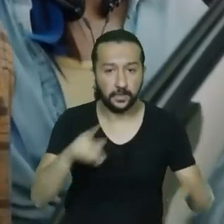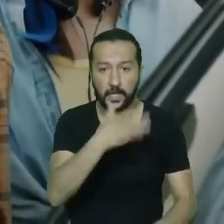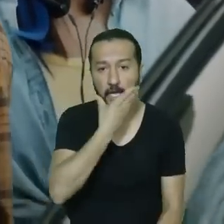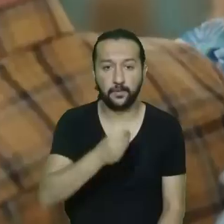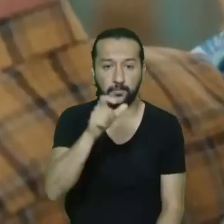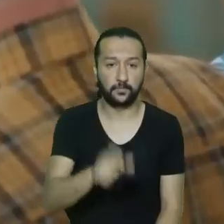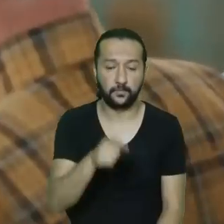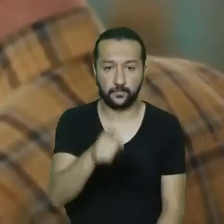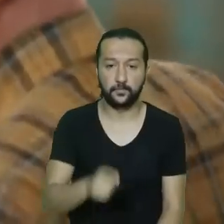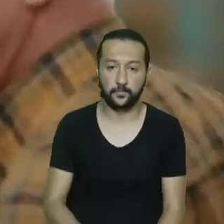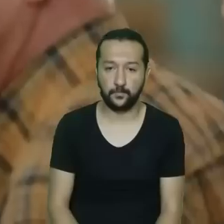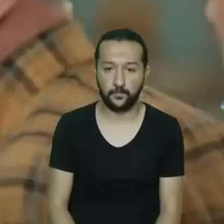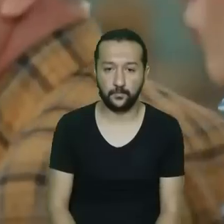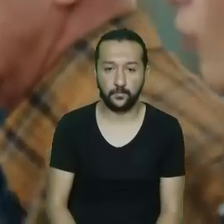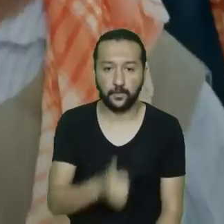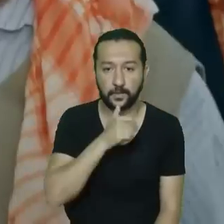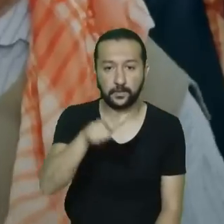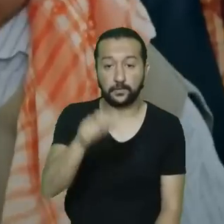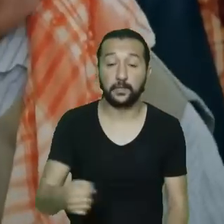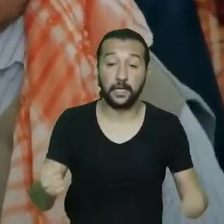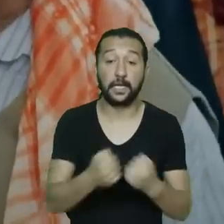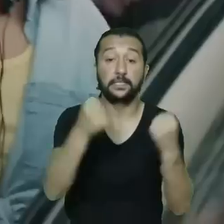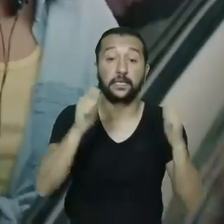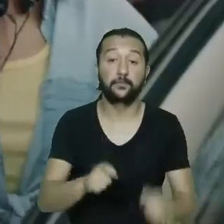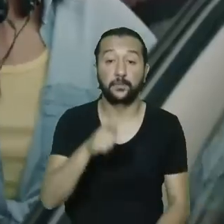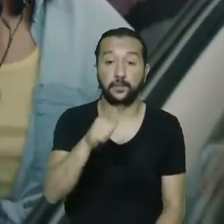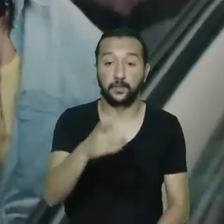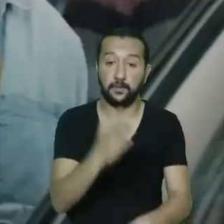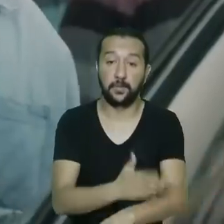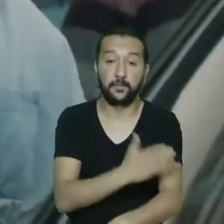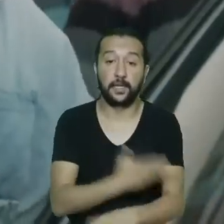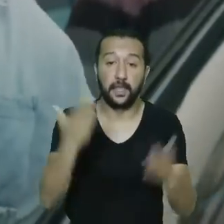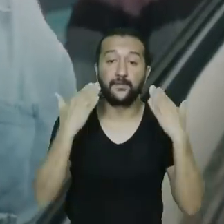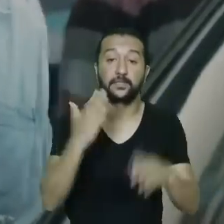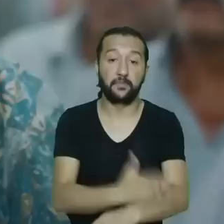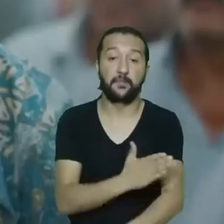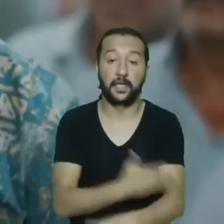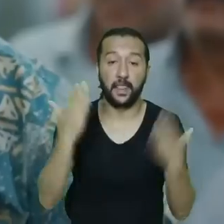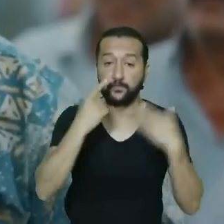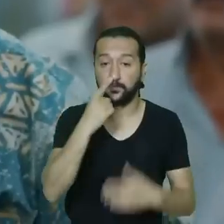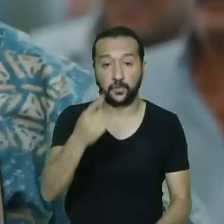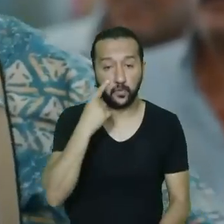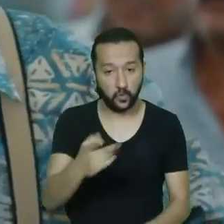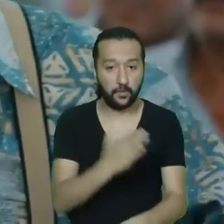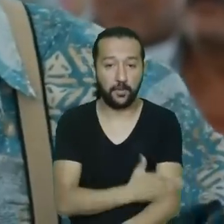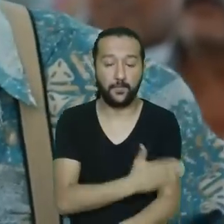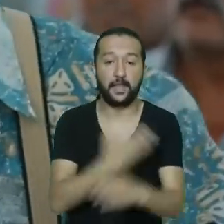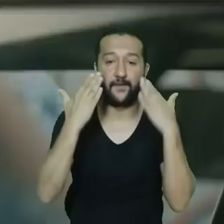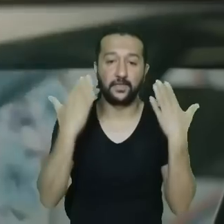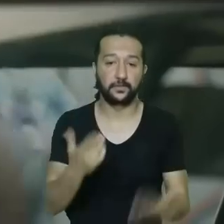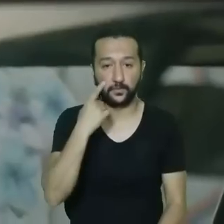Kaybolu emmi. Adamlar kaza yaptılar zaten. Memleket havası, memleket havası. Gördüm memleket